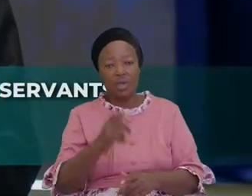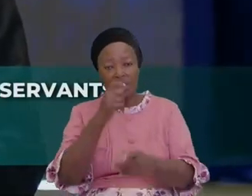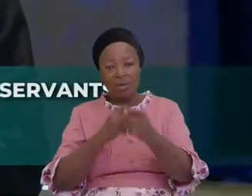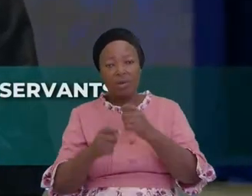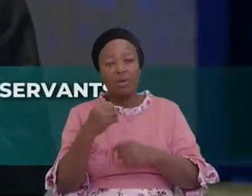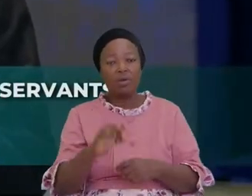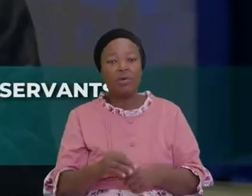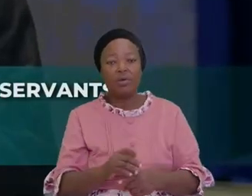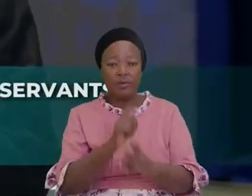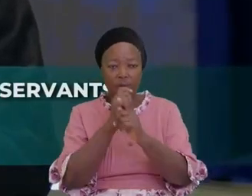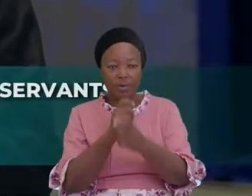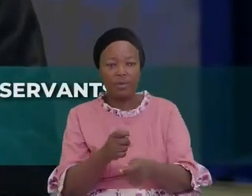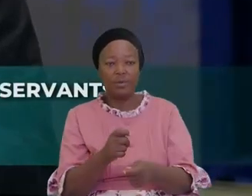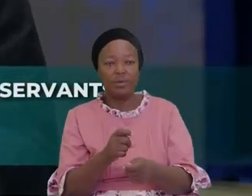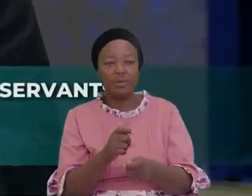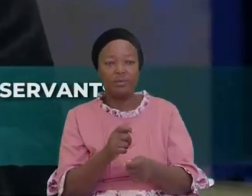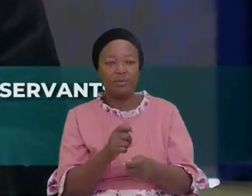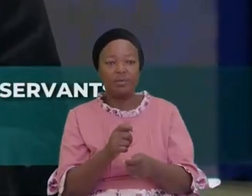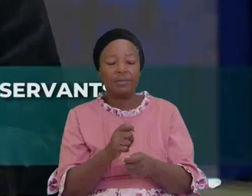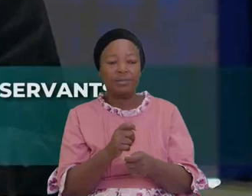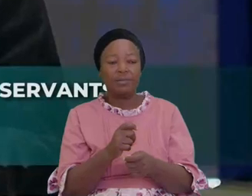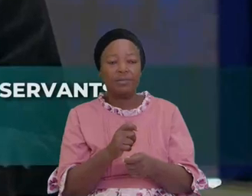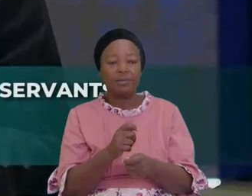et toute désobéissance a reçu une juste rétribution.